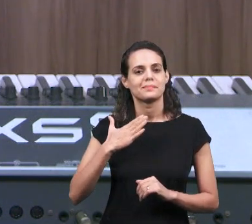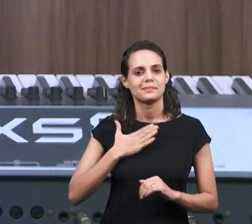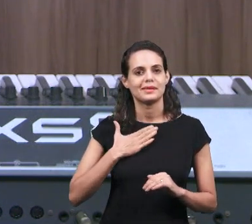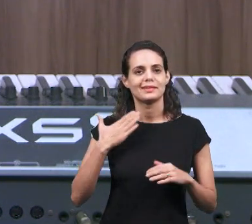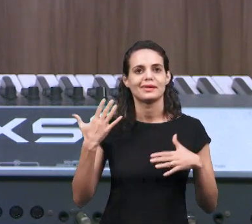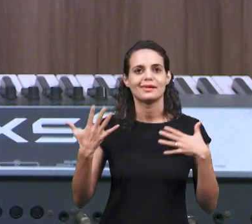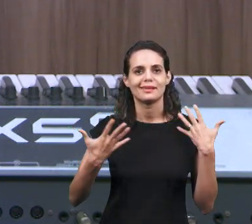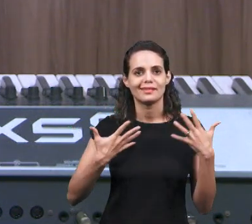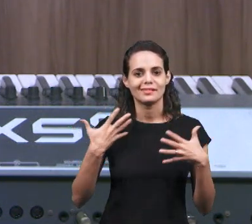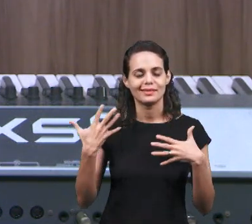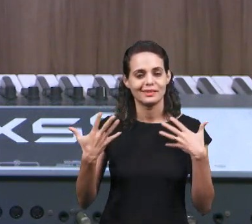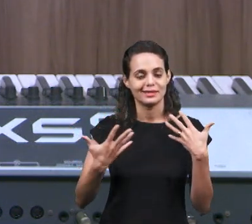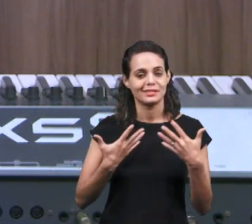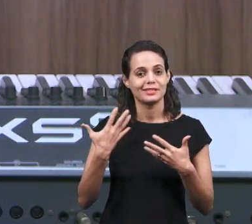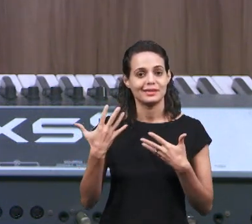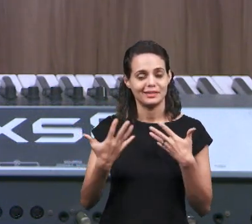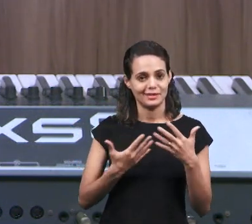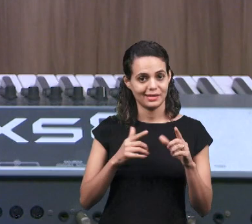Sol.